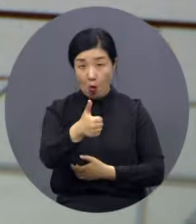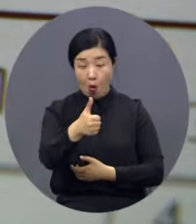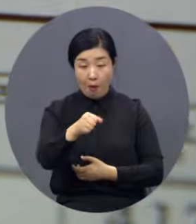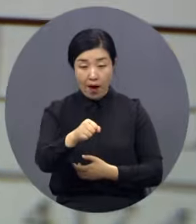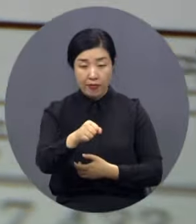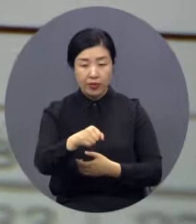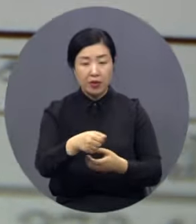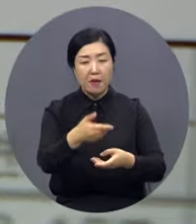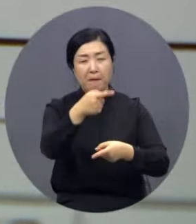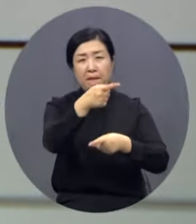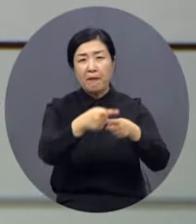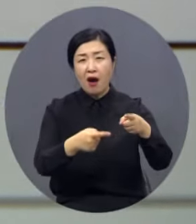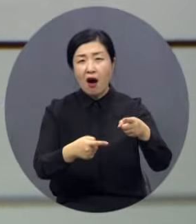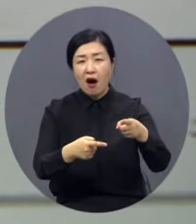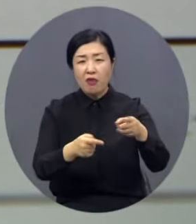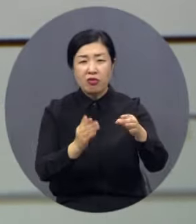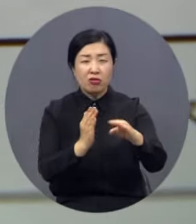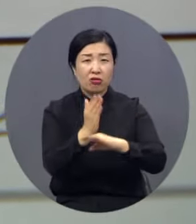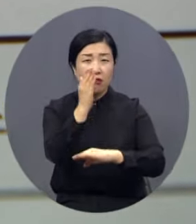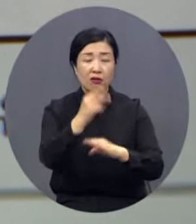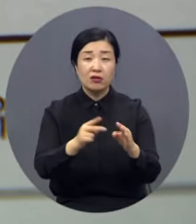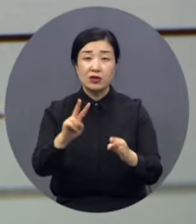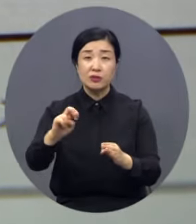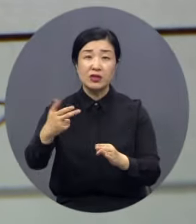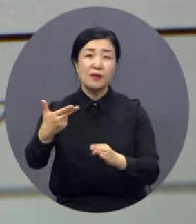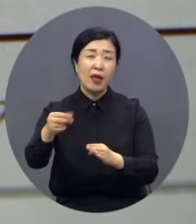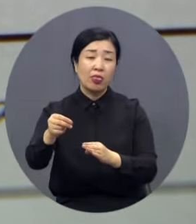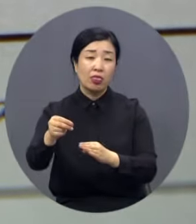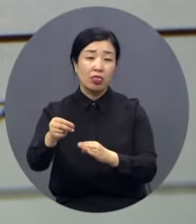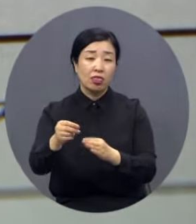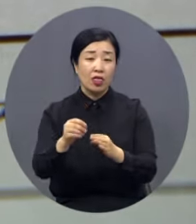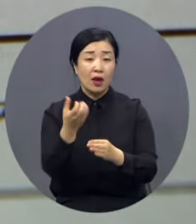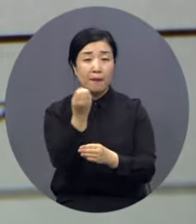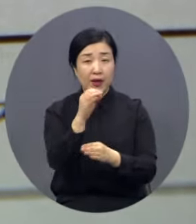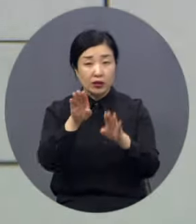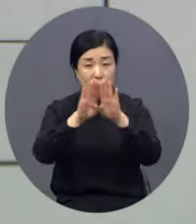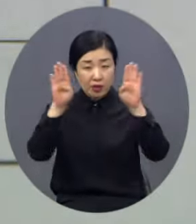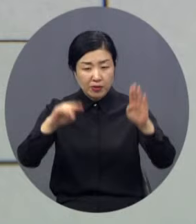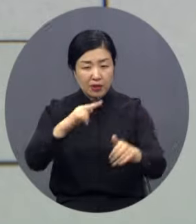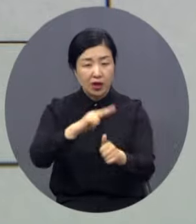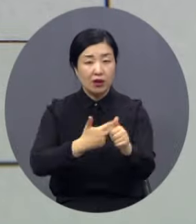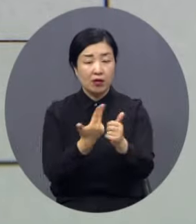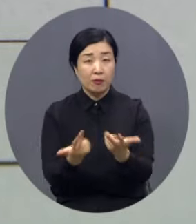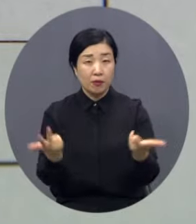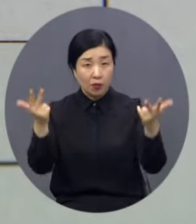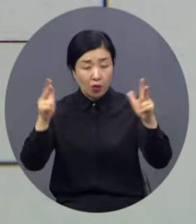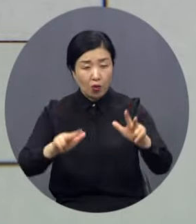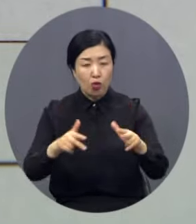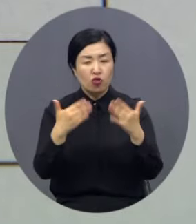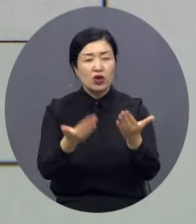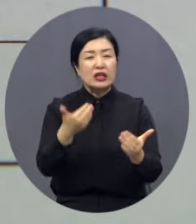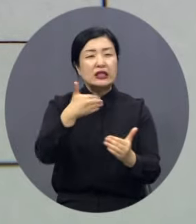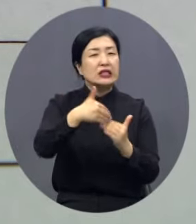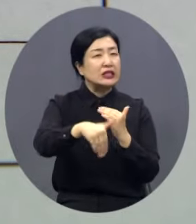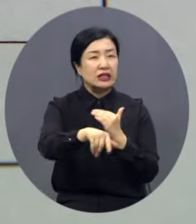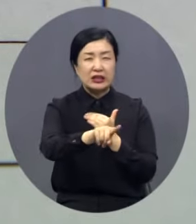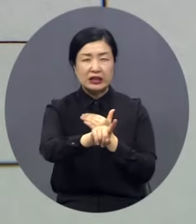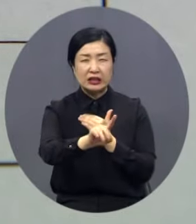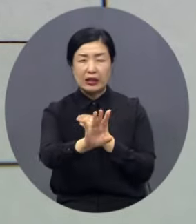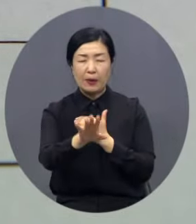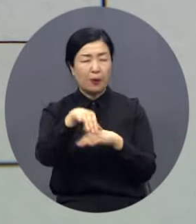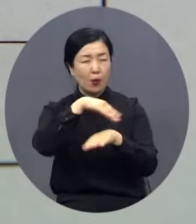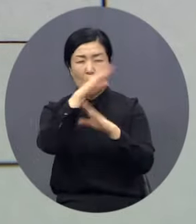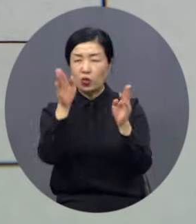27만 제미로 반토막이 났고 맥주 박물관과 생태 테마파크 등 휴양문화 시설은